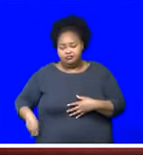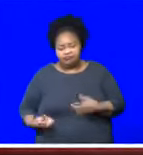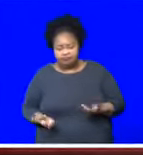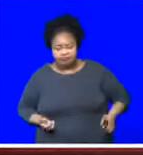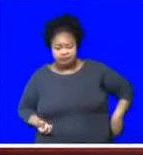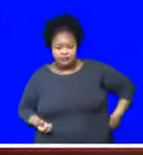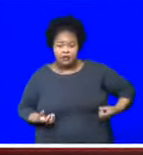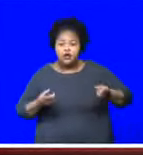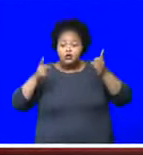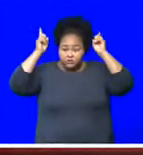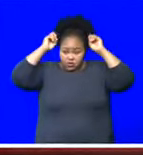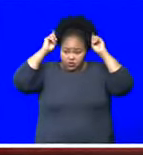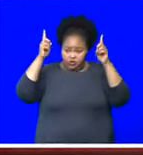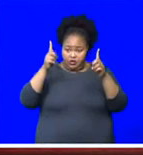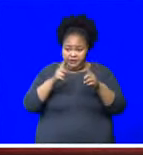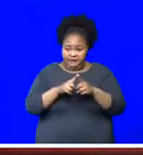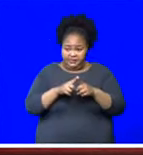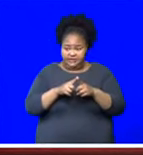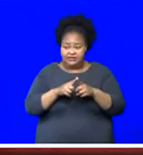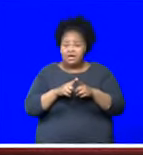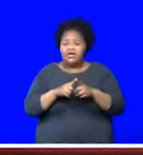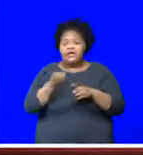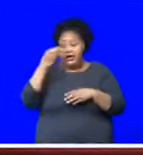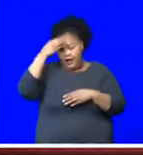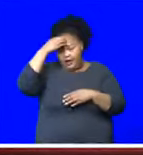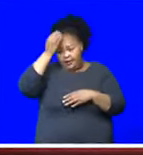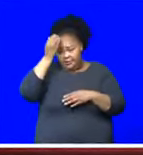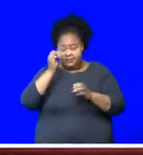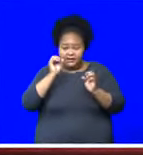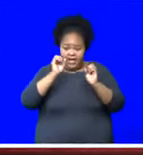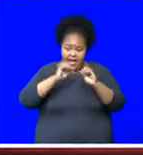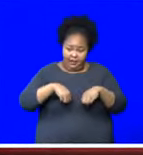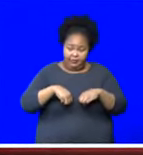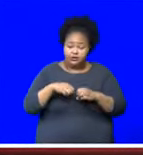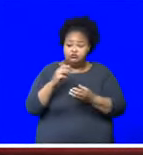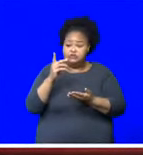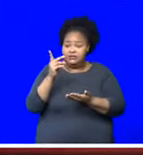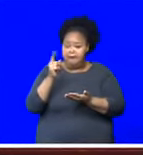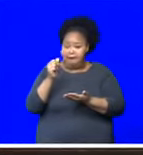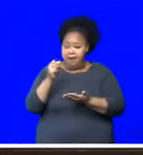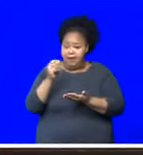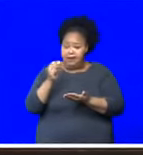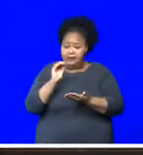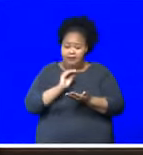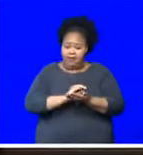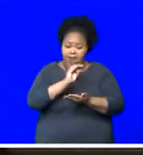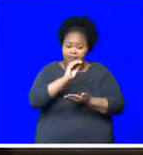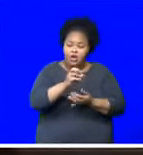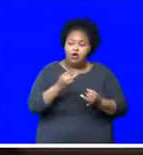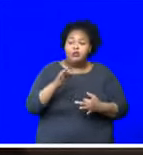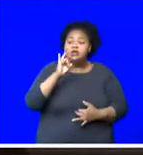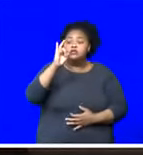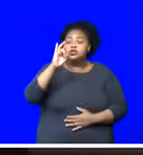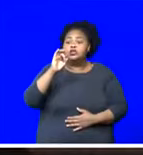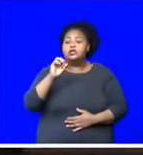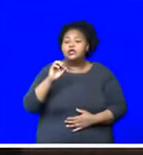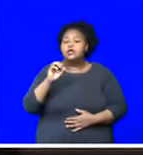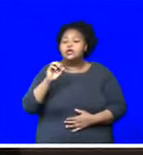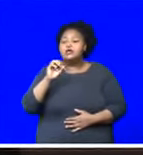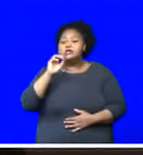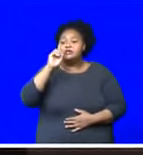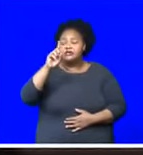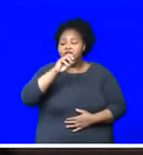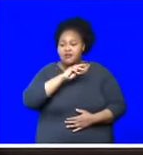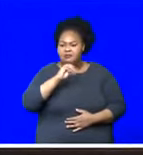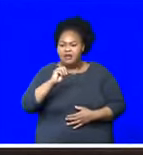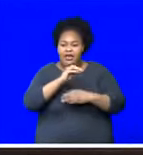nyuvesi inesivumelwano nahulumende ukuthi utawubafakela imali lengu 27 million wemalangeni njalo